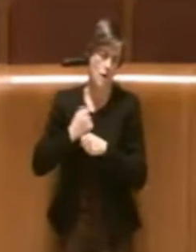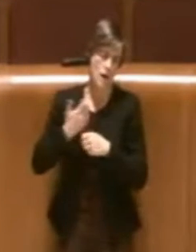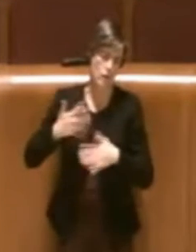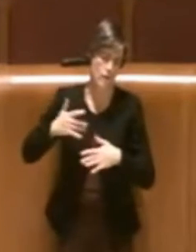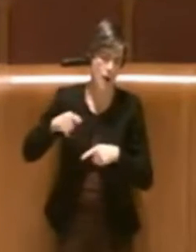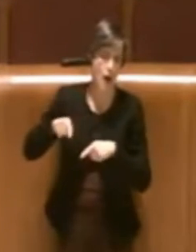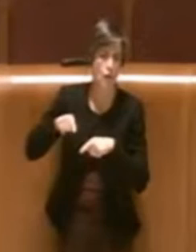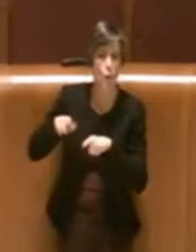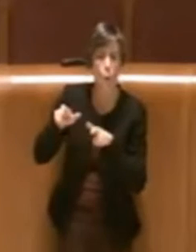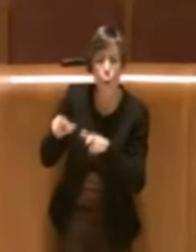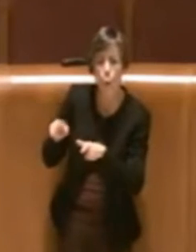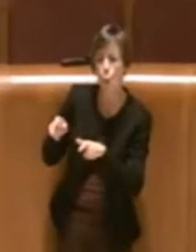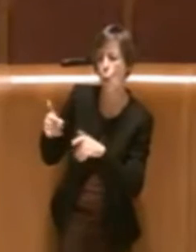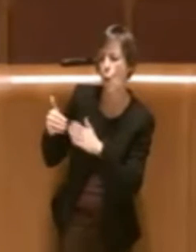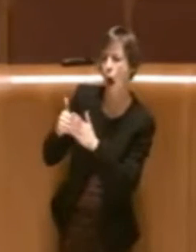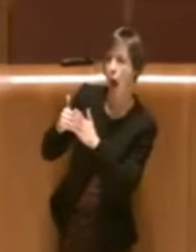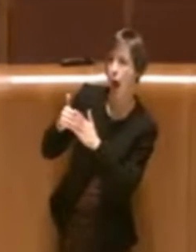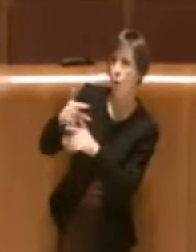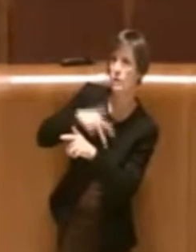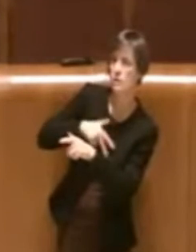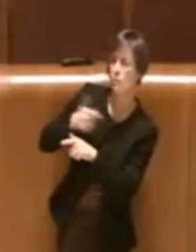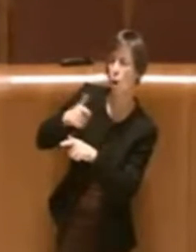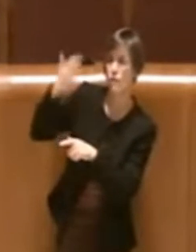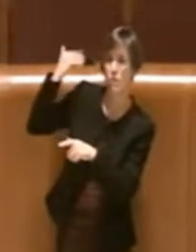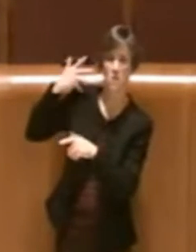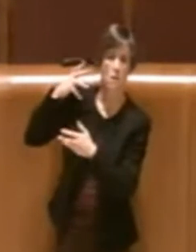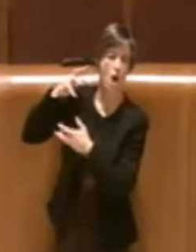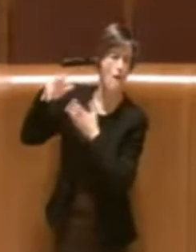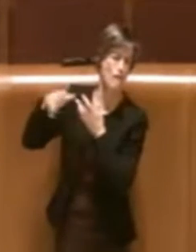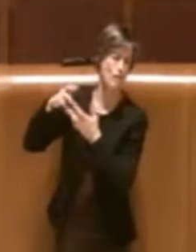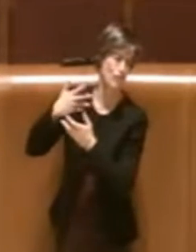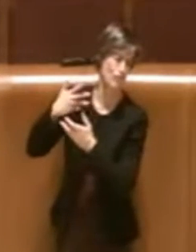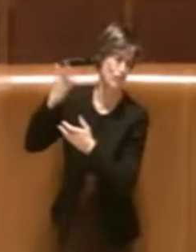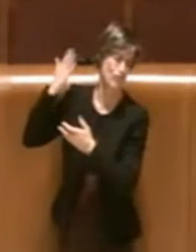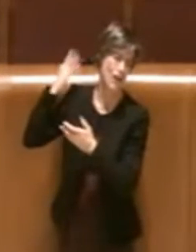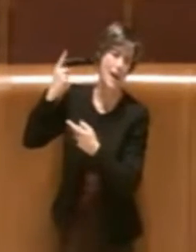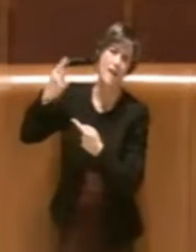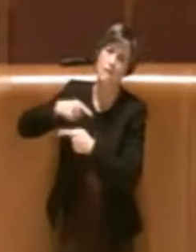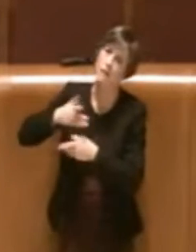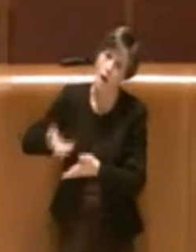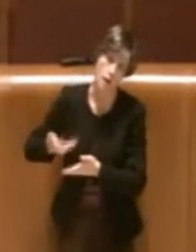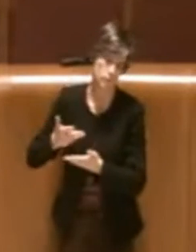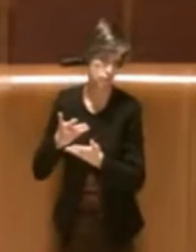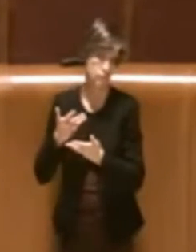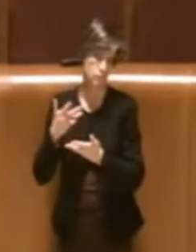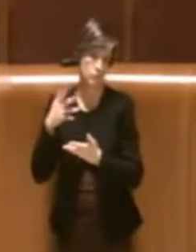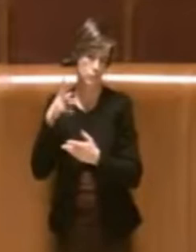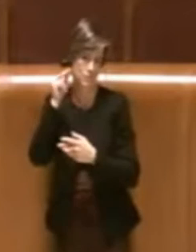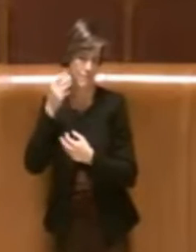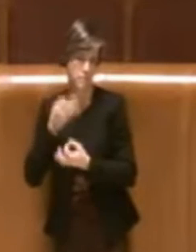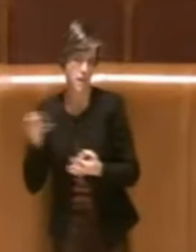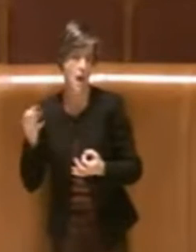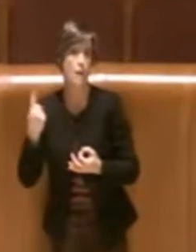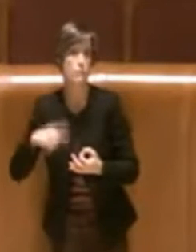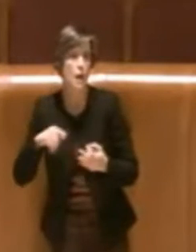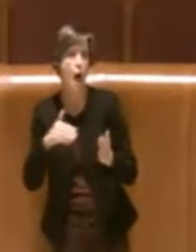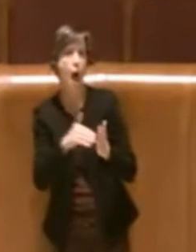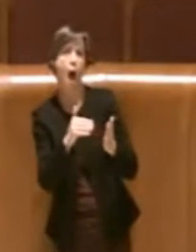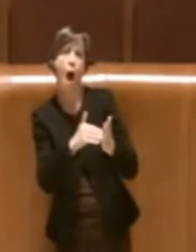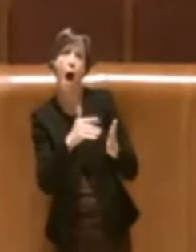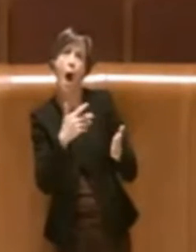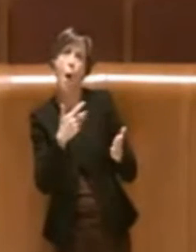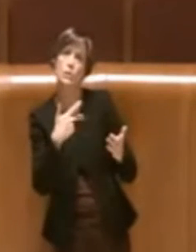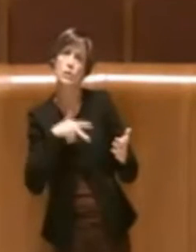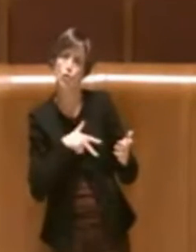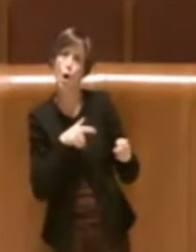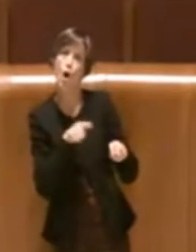certa confusione, possiamo dire che anche l'housing dà dei servizi al cittadino, perché questa